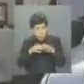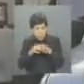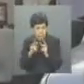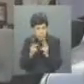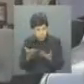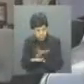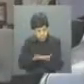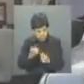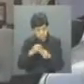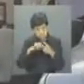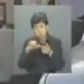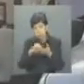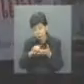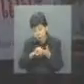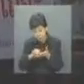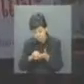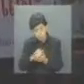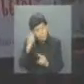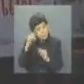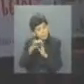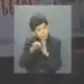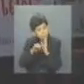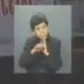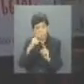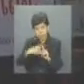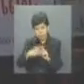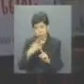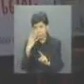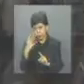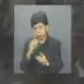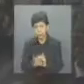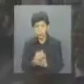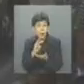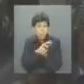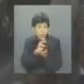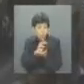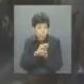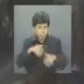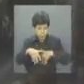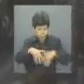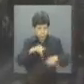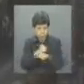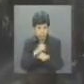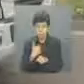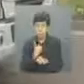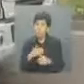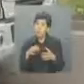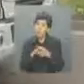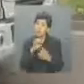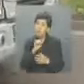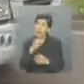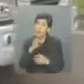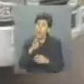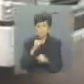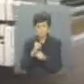เพื่อแก้ปัญหาโดยกำหนดกรอบเวลา4เดือนขณะที่มูลนิธิผู้บริโภคพร้อมภาคประชาชนยื่นคำร้อง